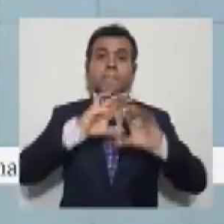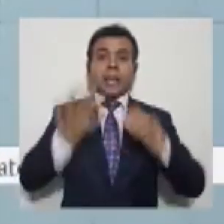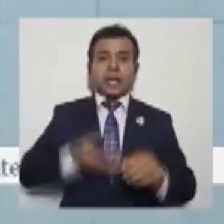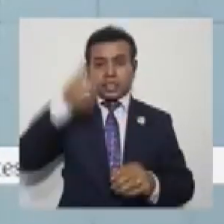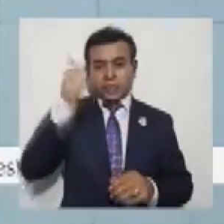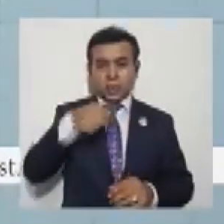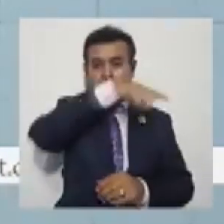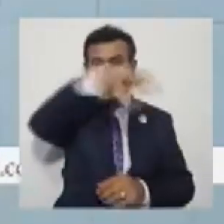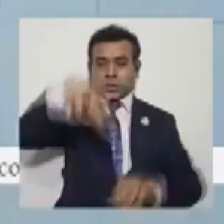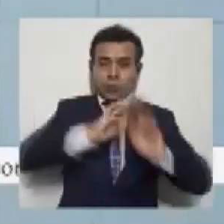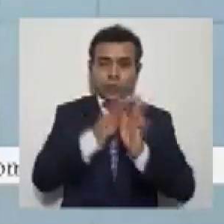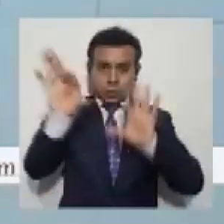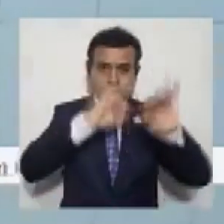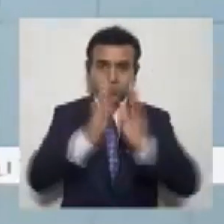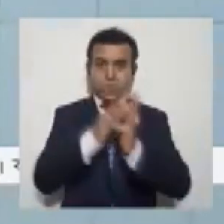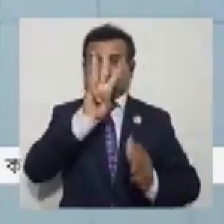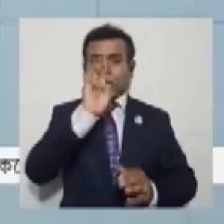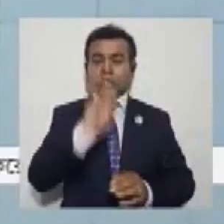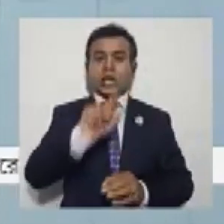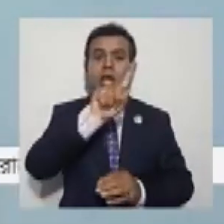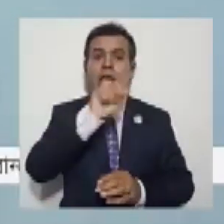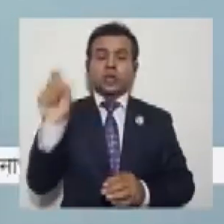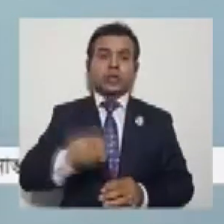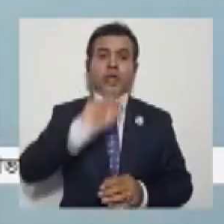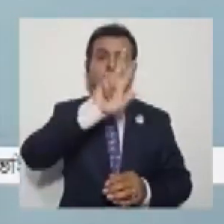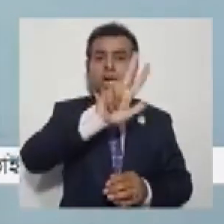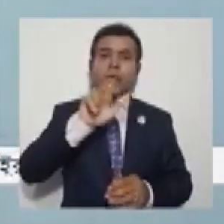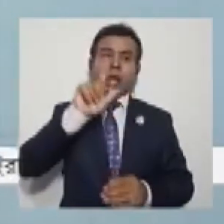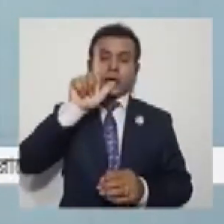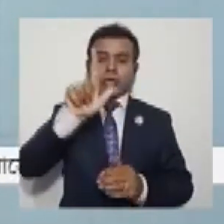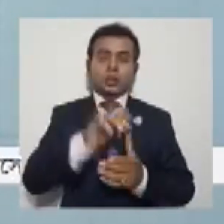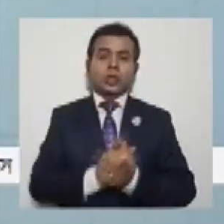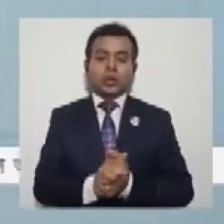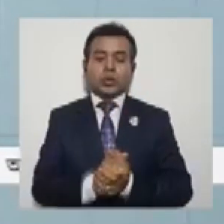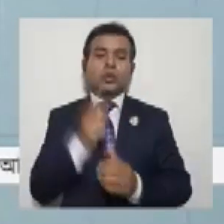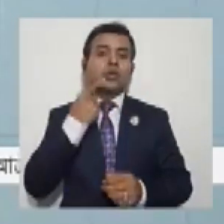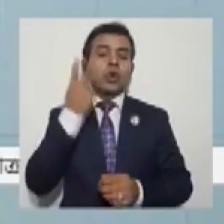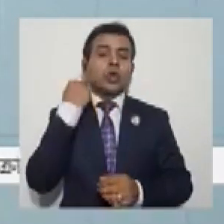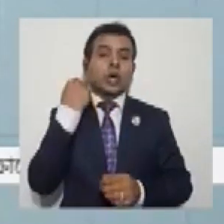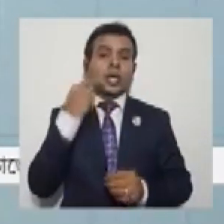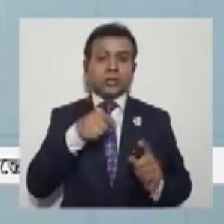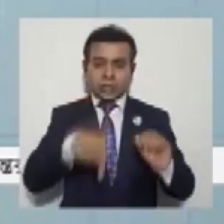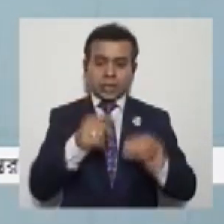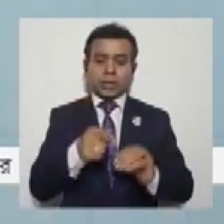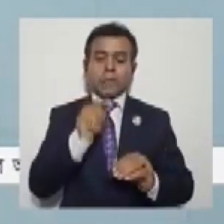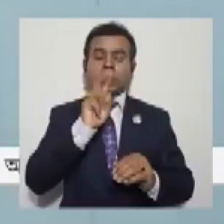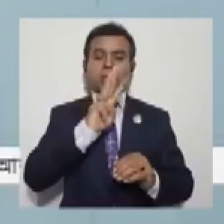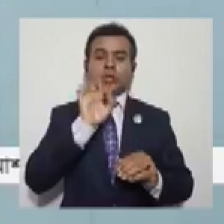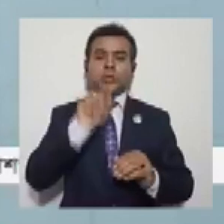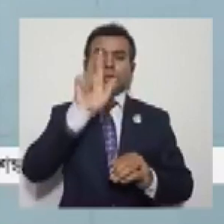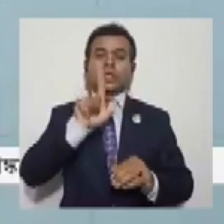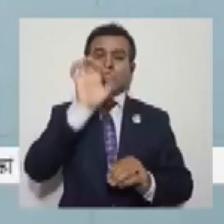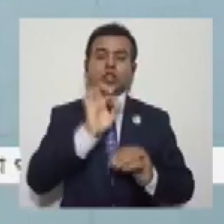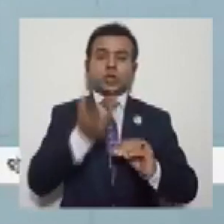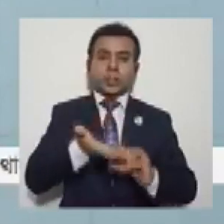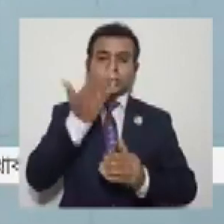দুঃখিত, গতকাল আমরা পরীক্ষা করেছি 2974টি, যা পূর্বের দিনের চেয়ে 7% বেশি,